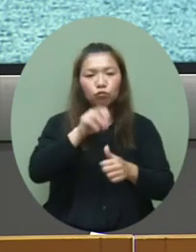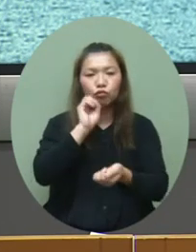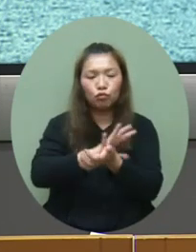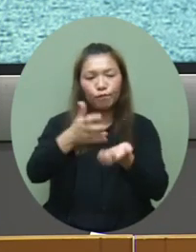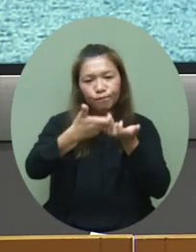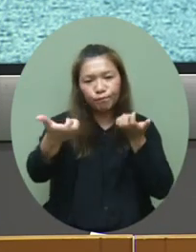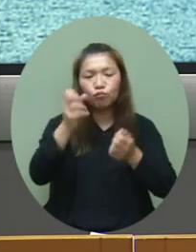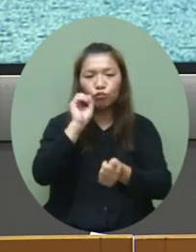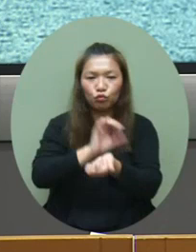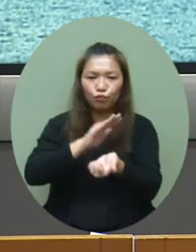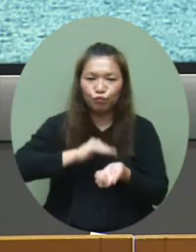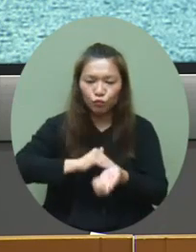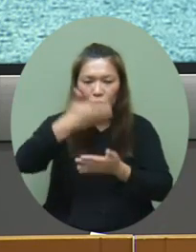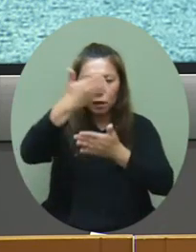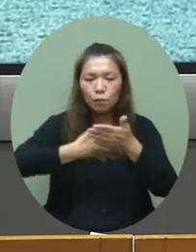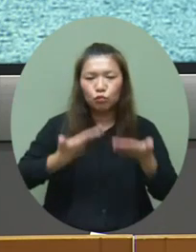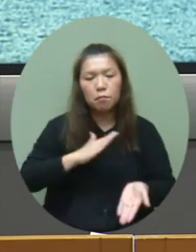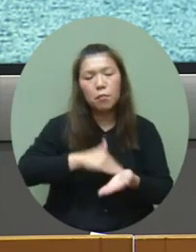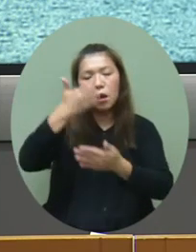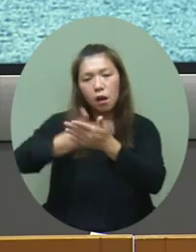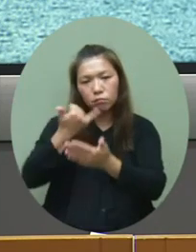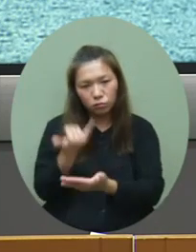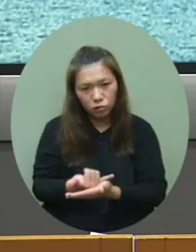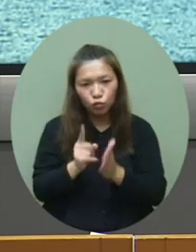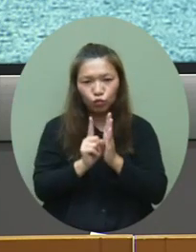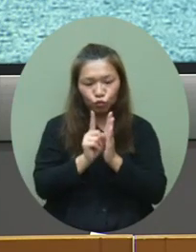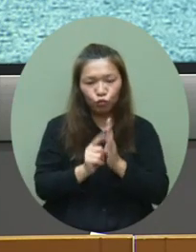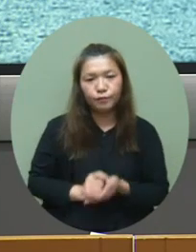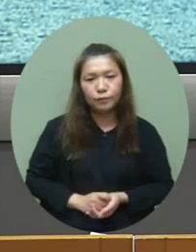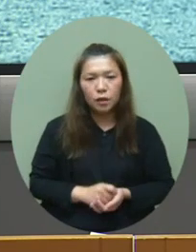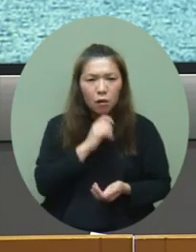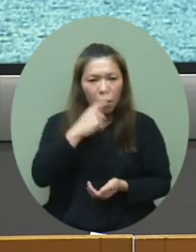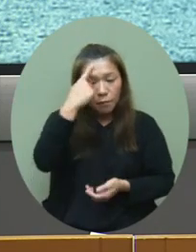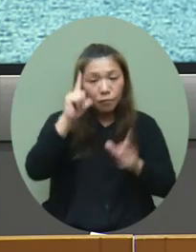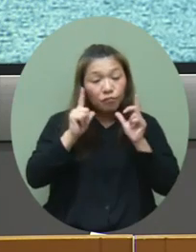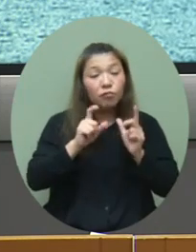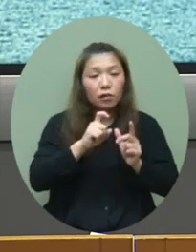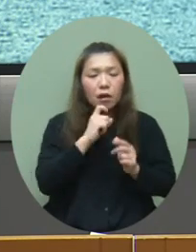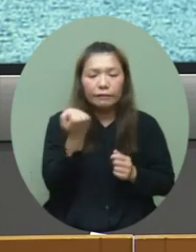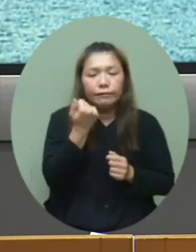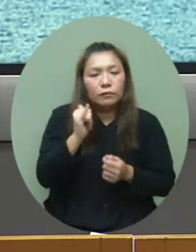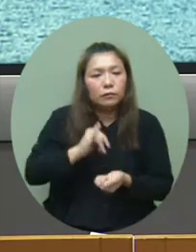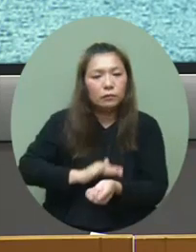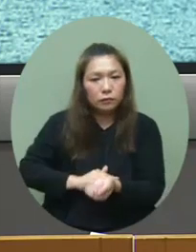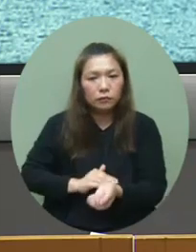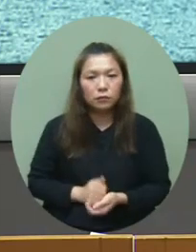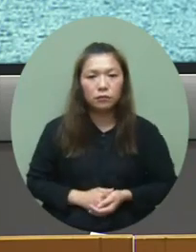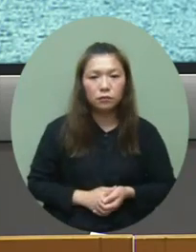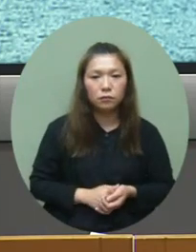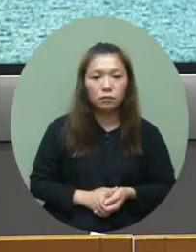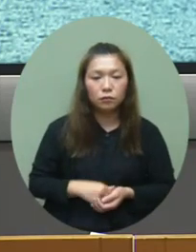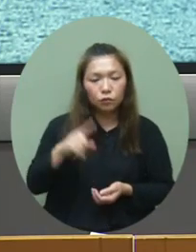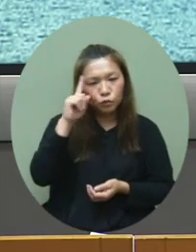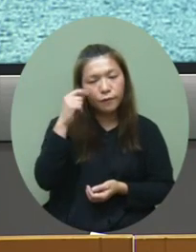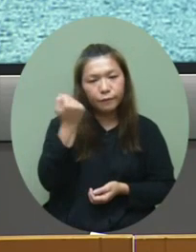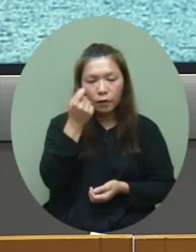早治療，減低呢個重症同埋死亡率啦。咁另外如果有唔舒服嘅話咧，就盡快去求診。咁就可以